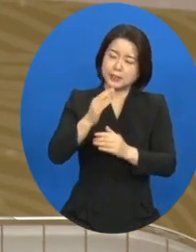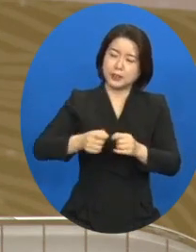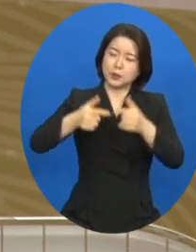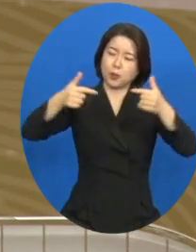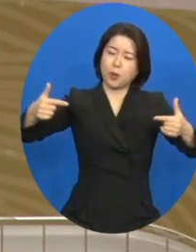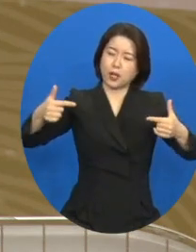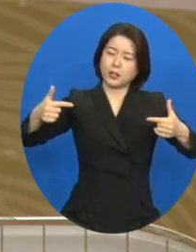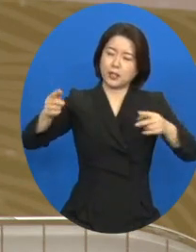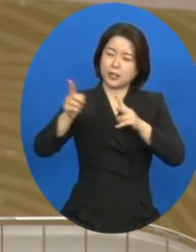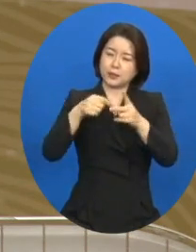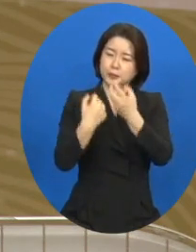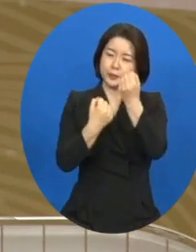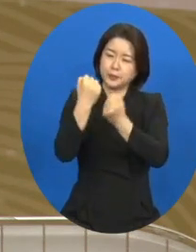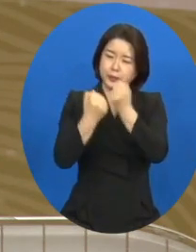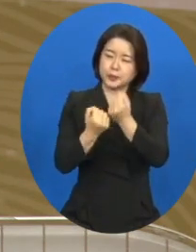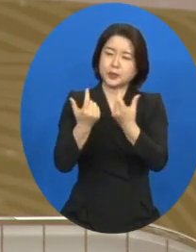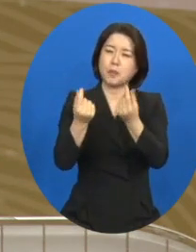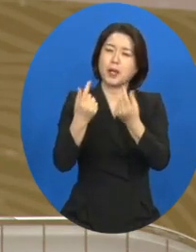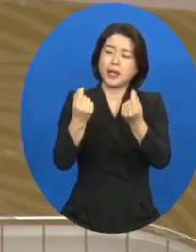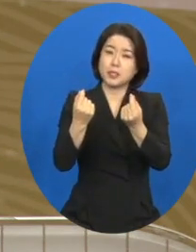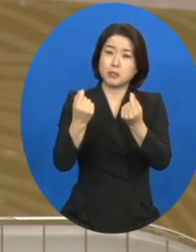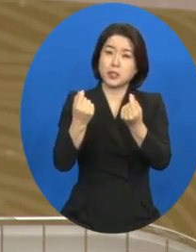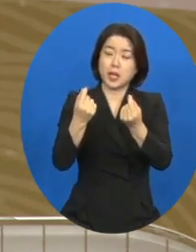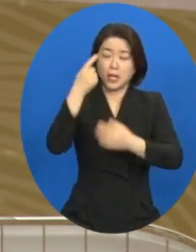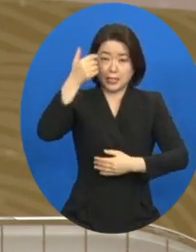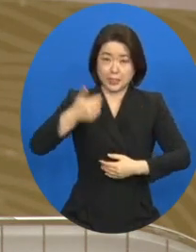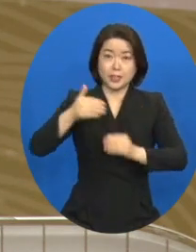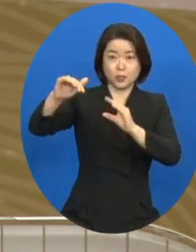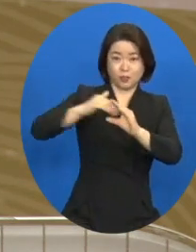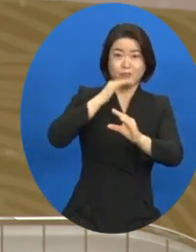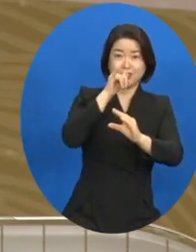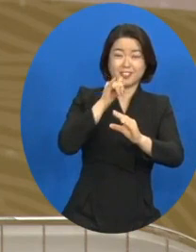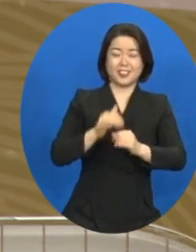확대 해석이 아닌가 싶습니다. 이런 질문이에요.